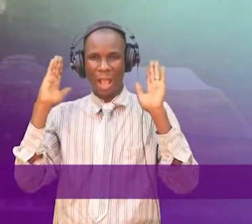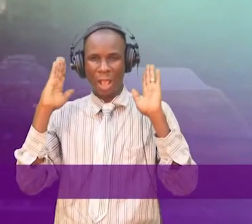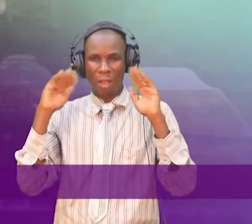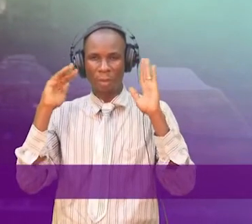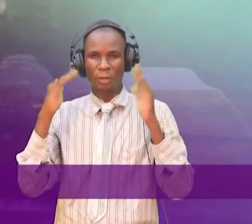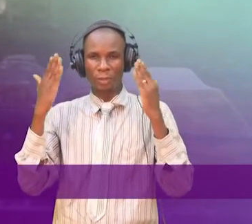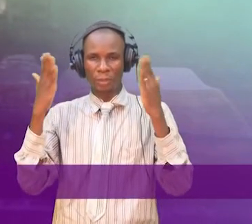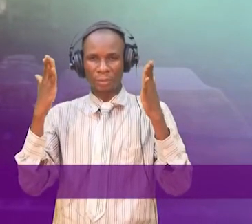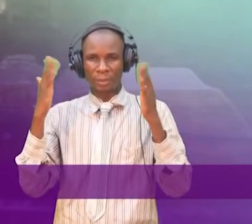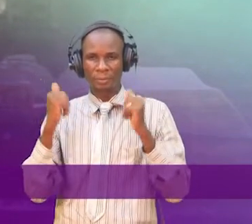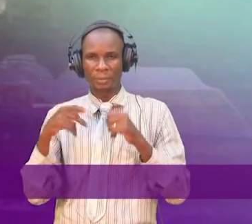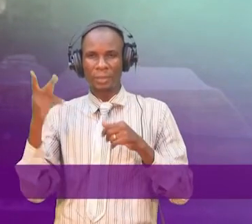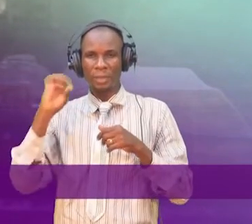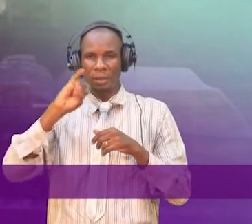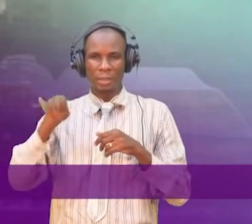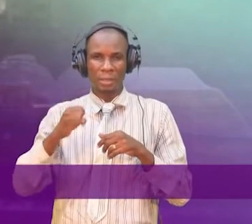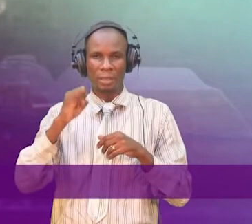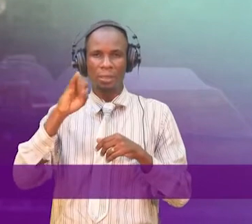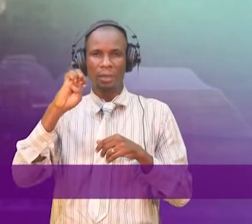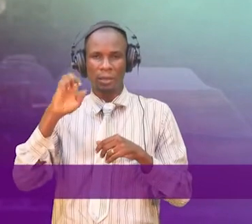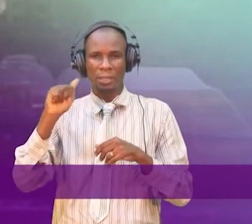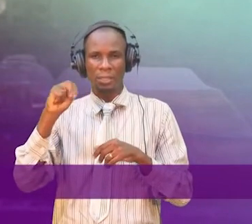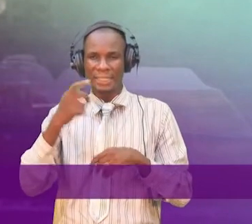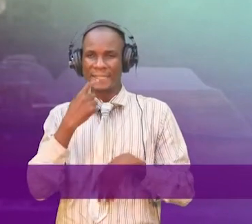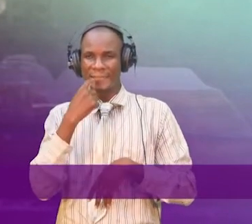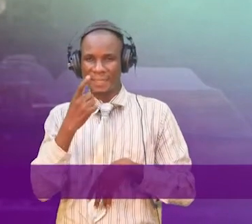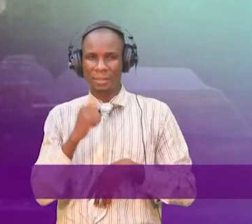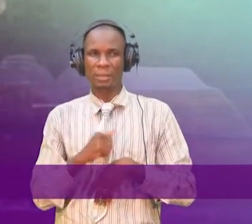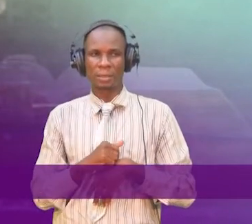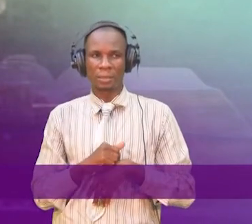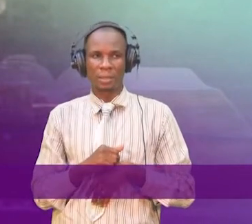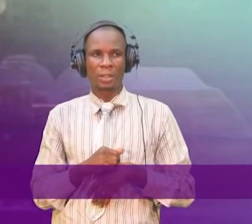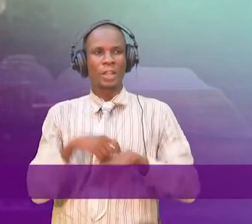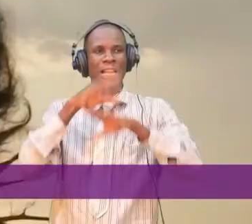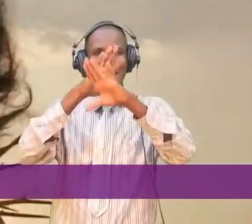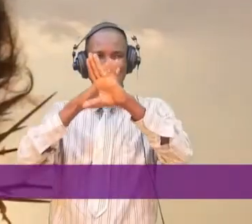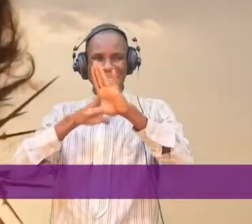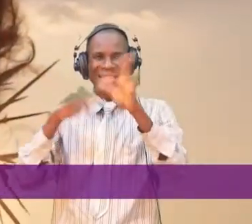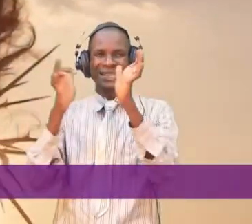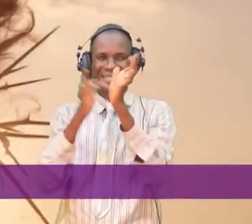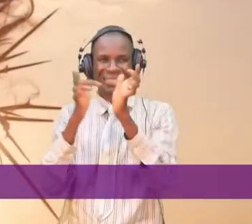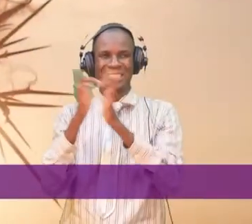sembo mpona kolimbisa biso mpe kopetola biso. Oyo sango malamu ya ndenge nini?